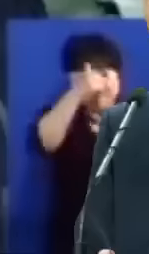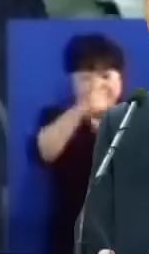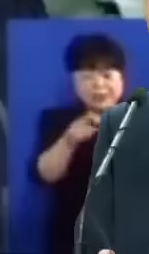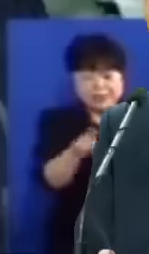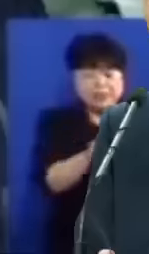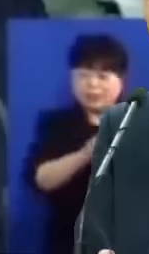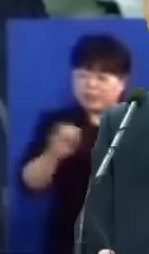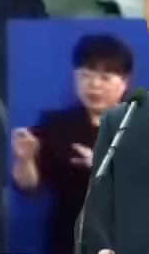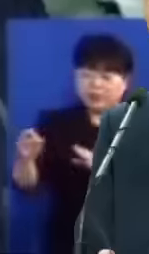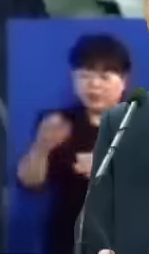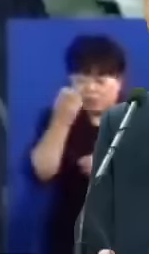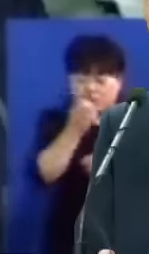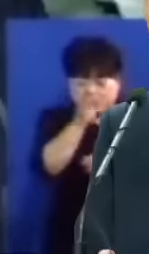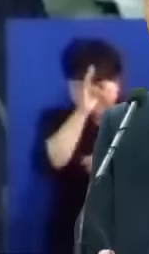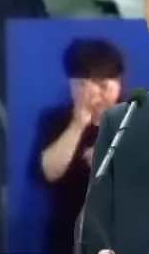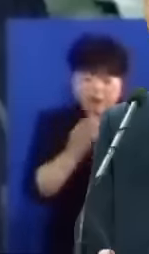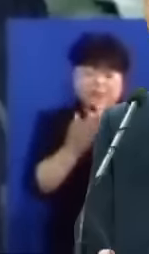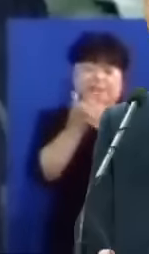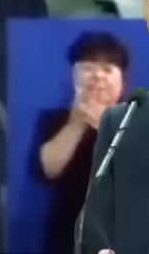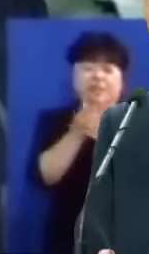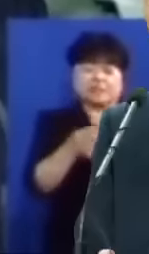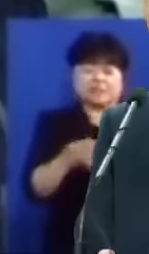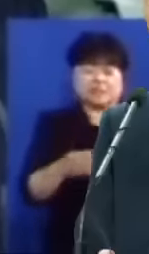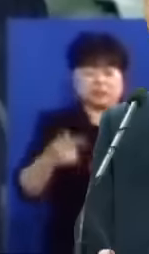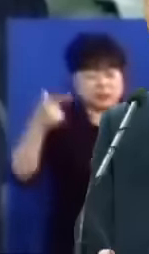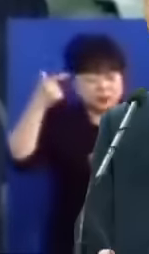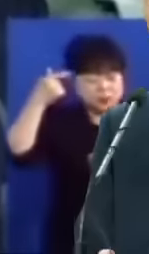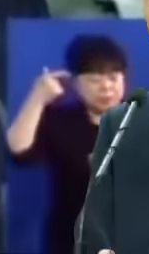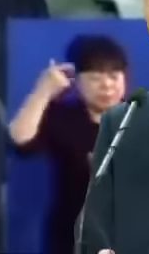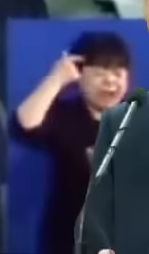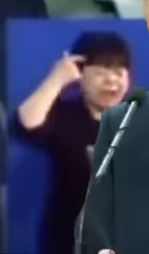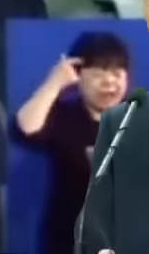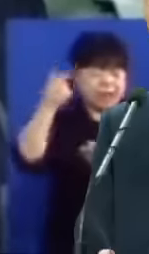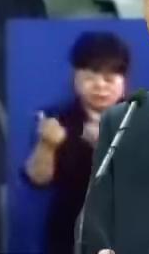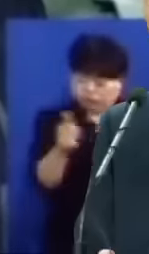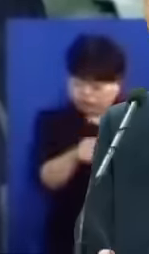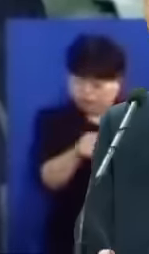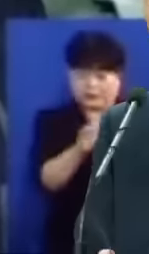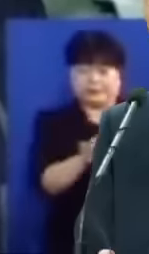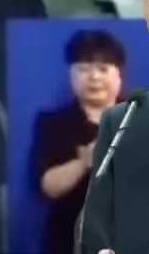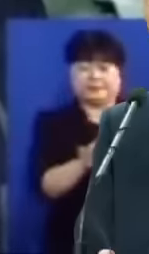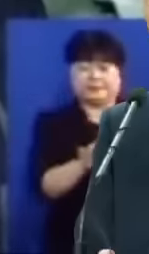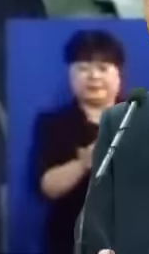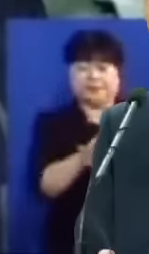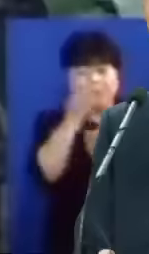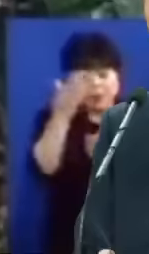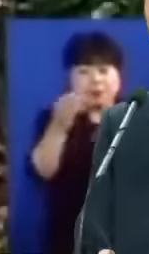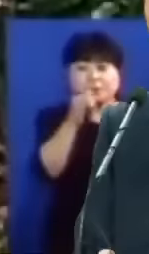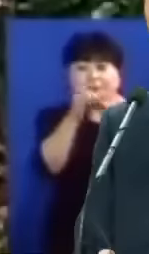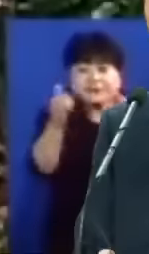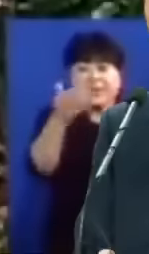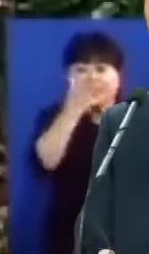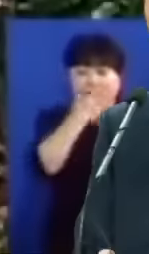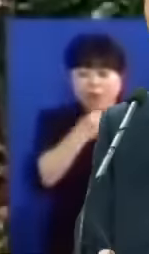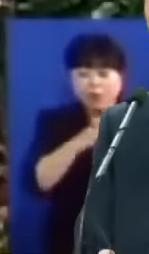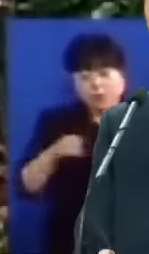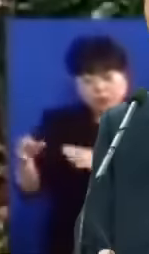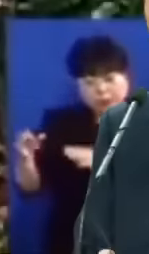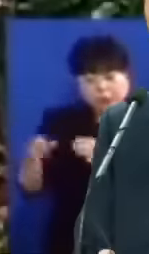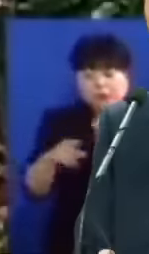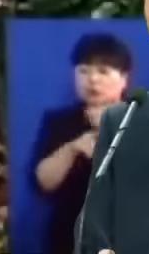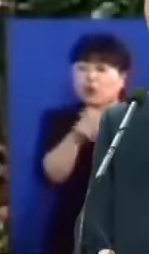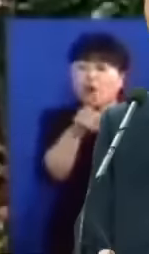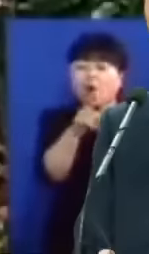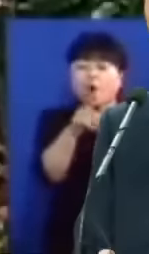버리고 우울증으로 시달리다가 권총으로 자살했습니다. 여러분, 인간이 행복을 잃어버린